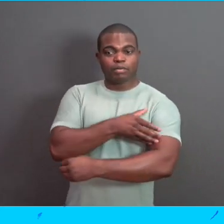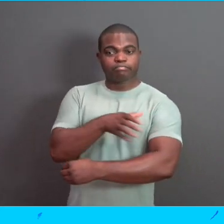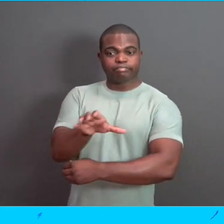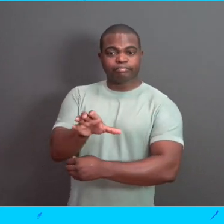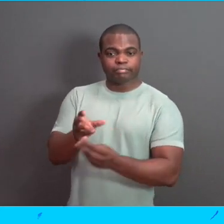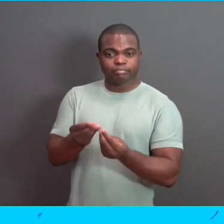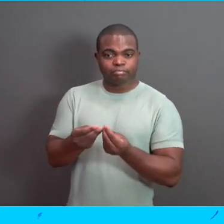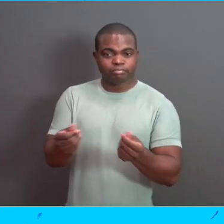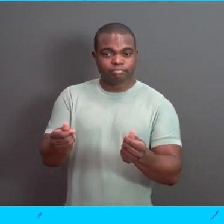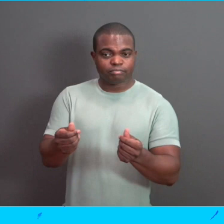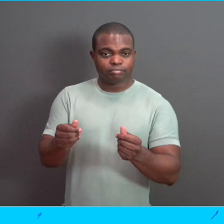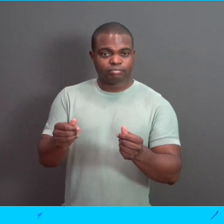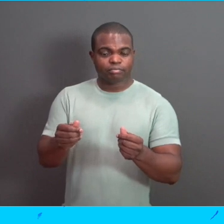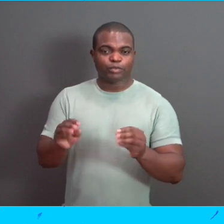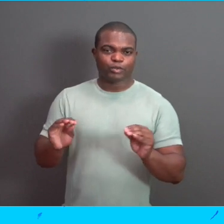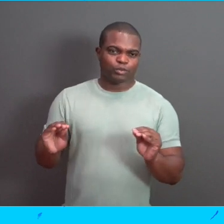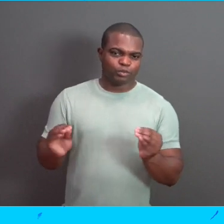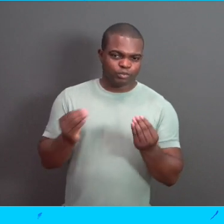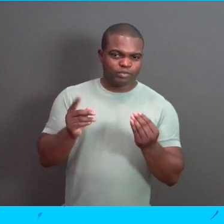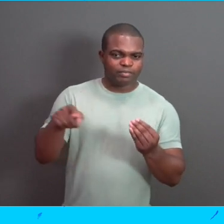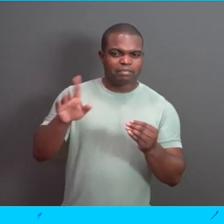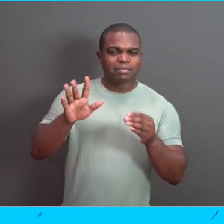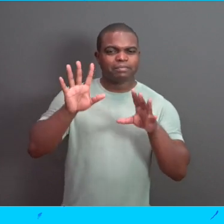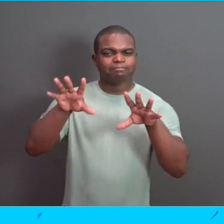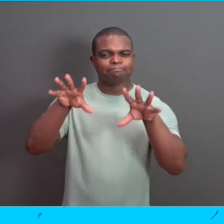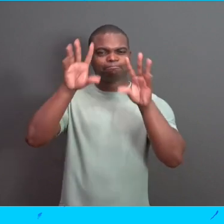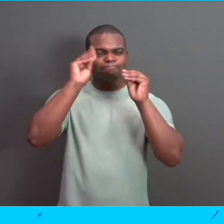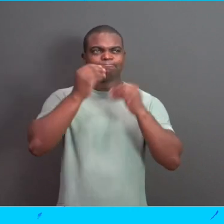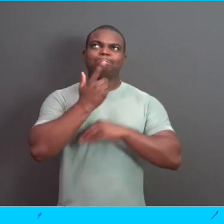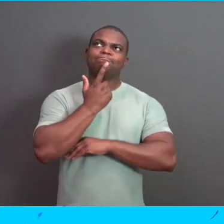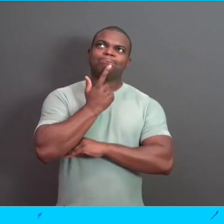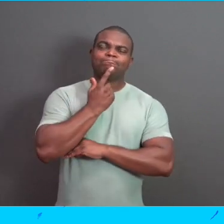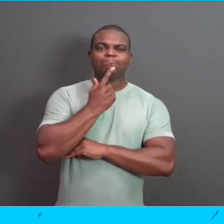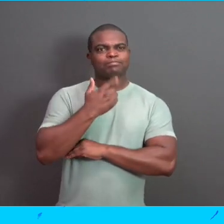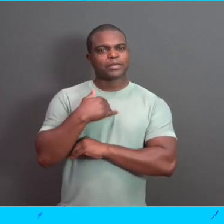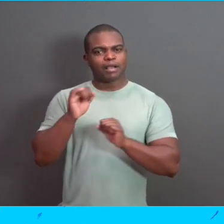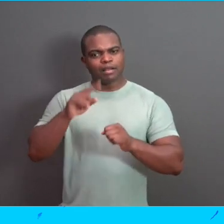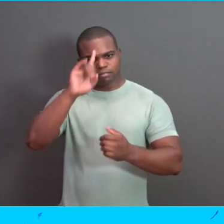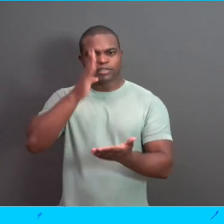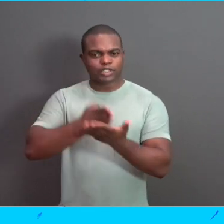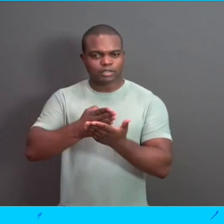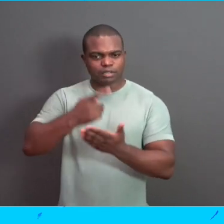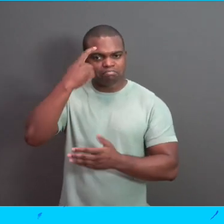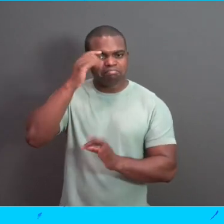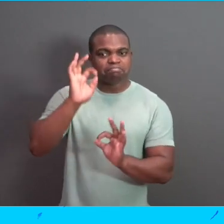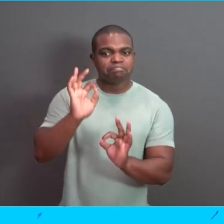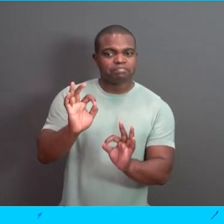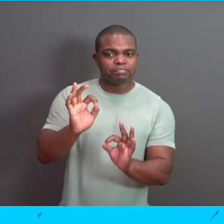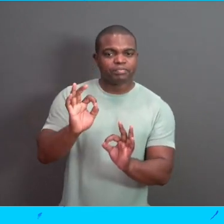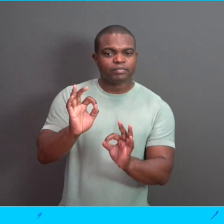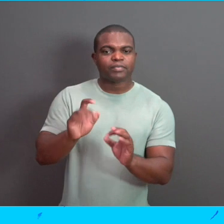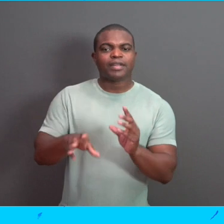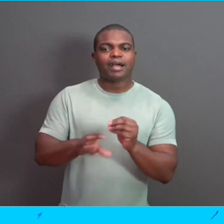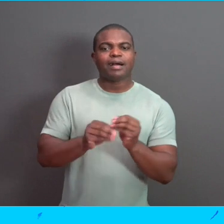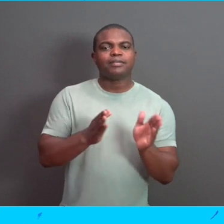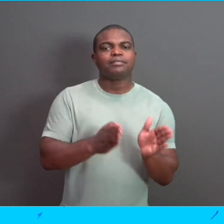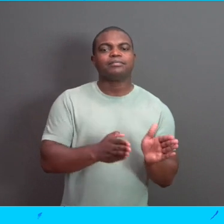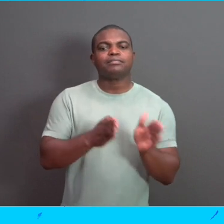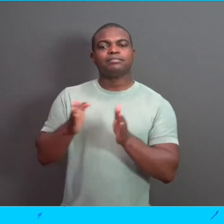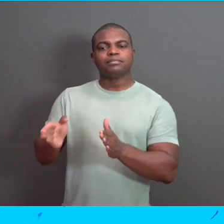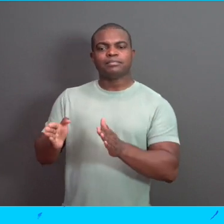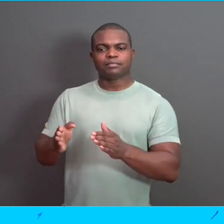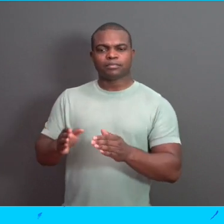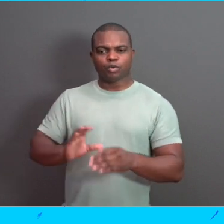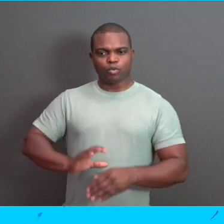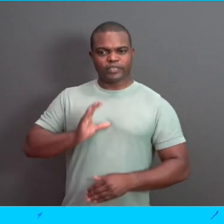et avoir une décision intelligente a aussi à voir avec les aspirations qu'on a. Merci